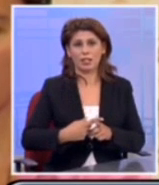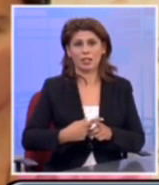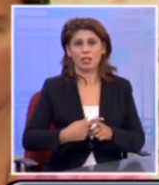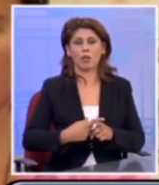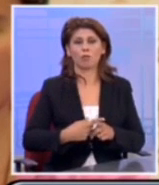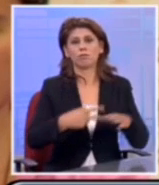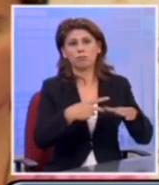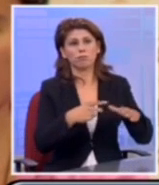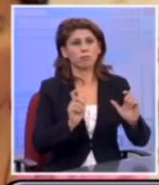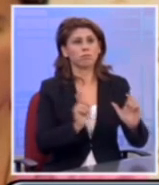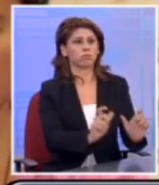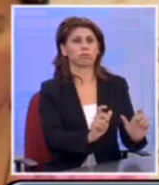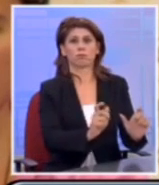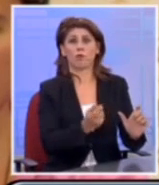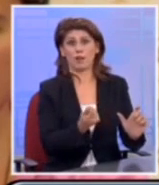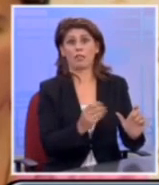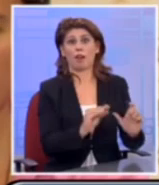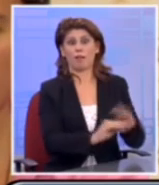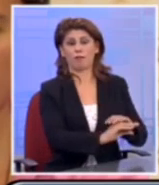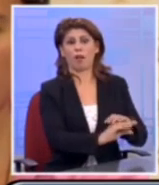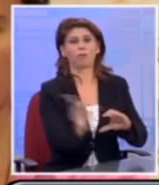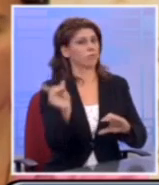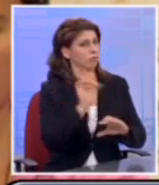θησαυροφυλάκιο. Στις περισσότερες περιπτώσεις